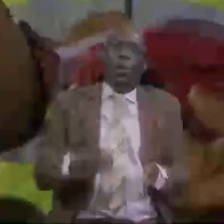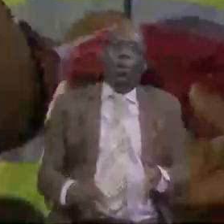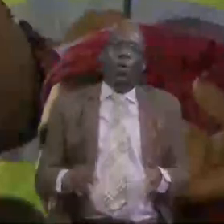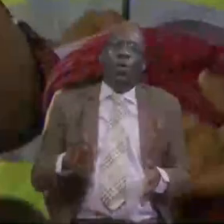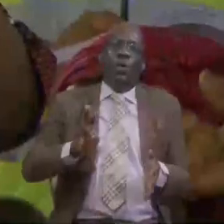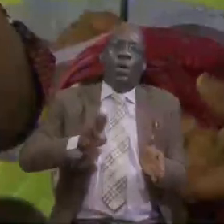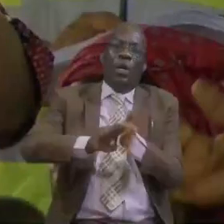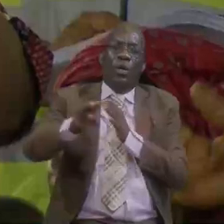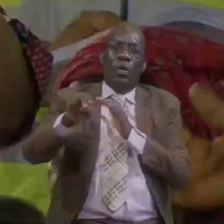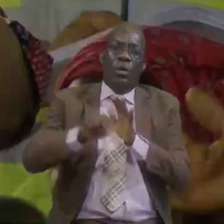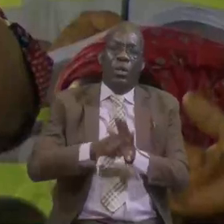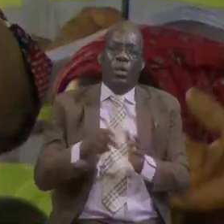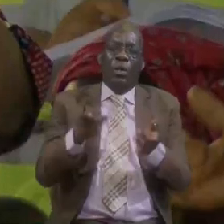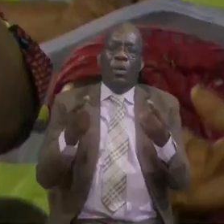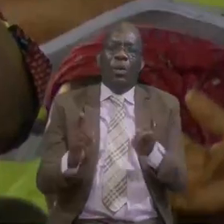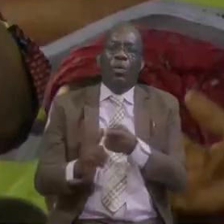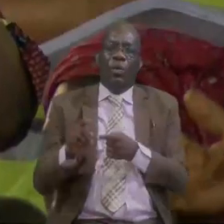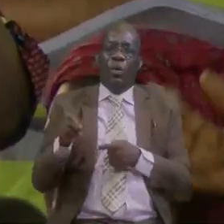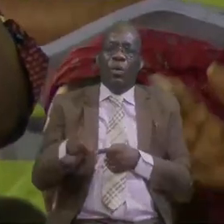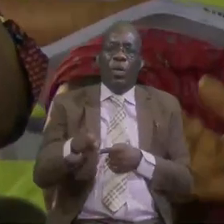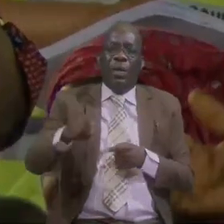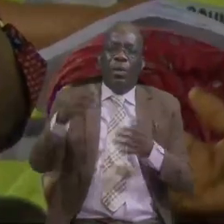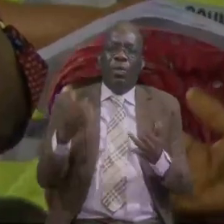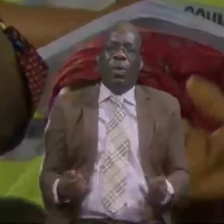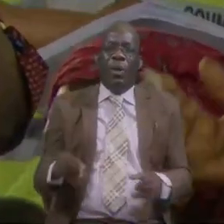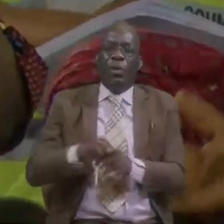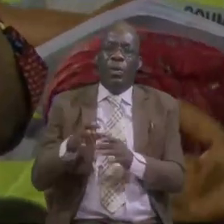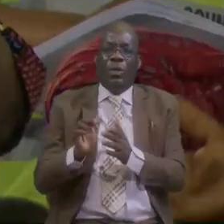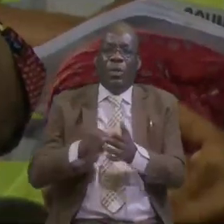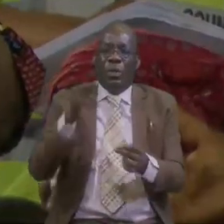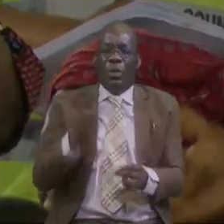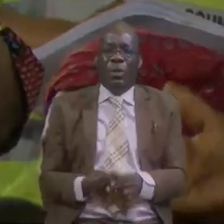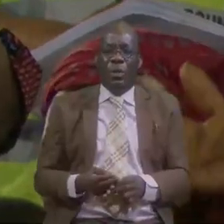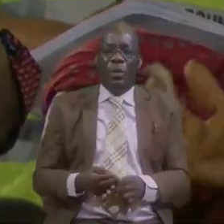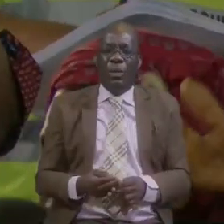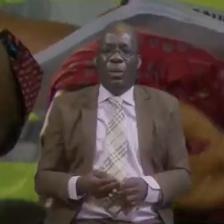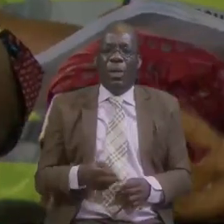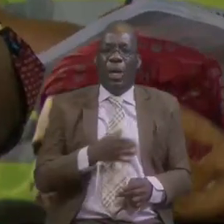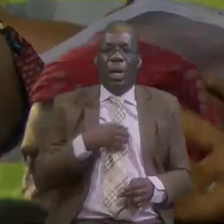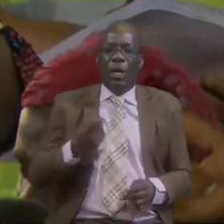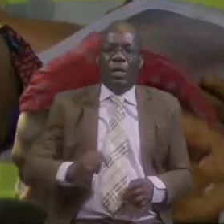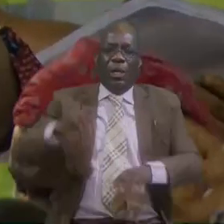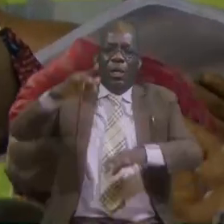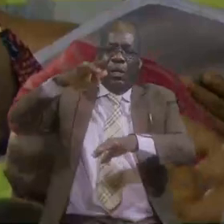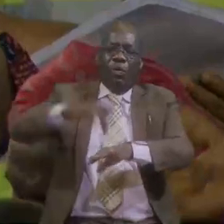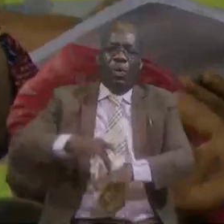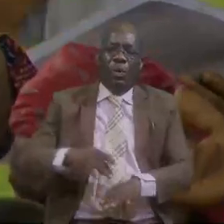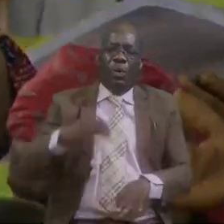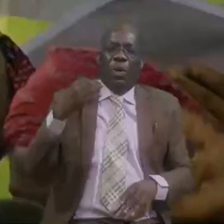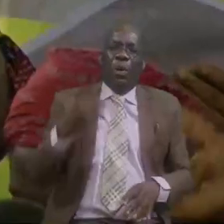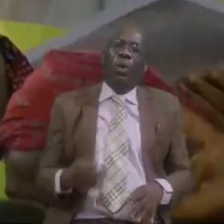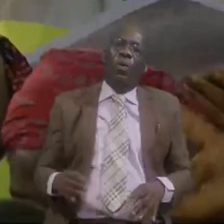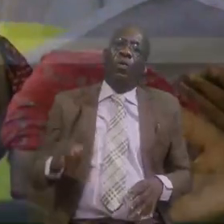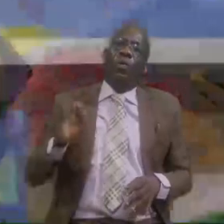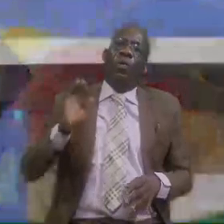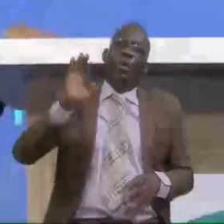parvienne maintenant au nom de Jésus. et l'impartition de ta